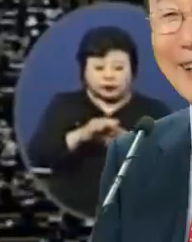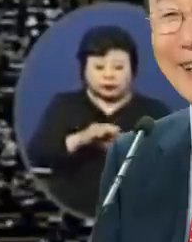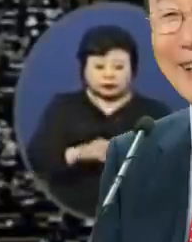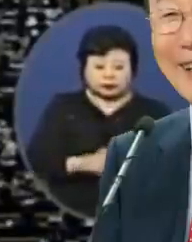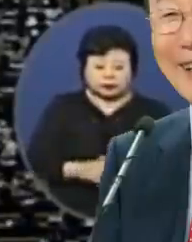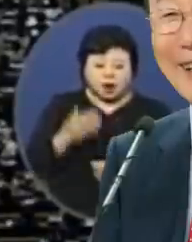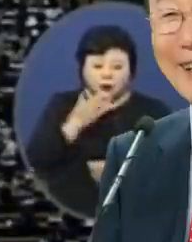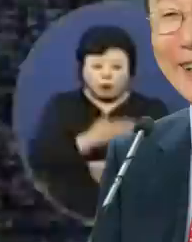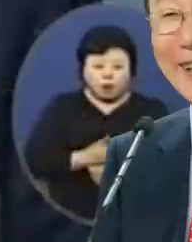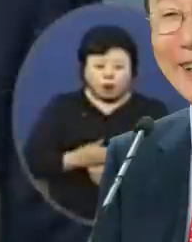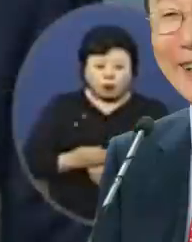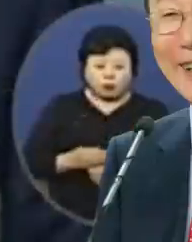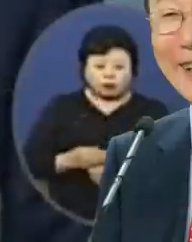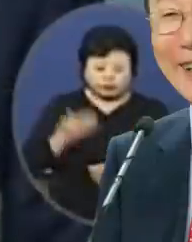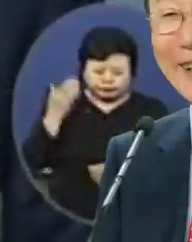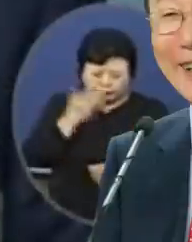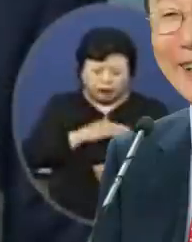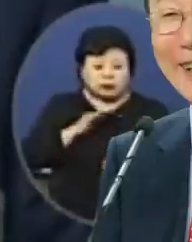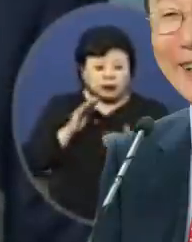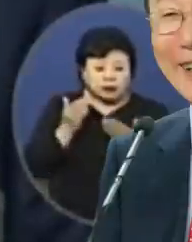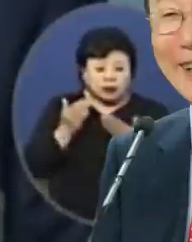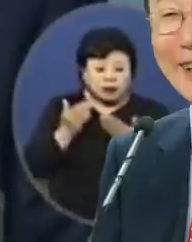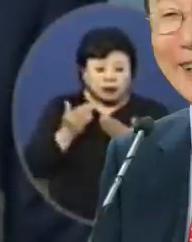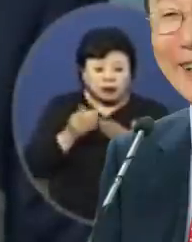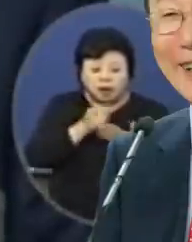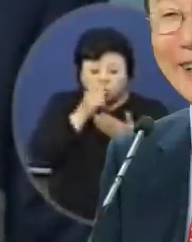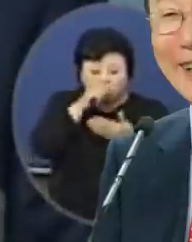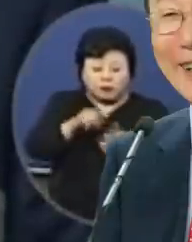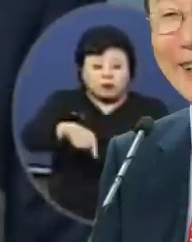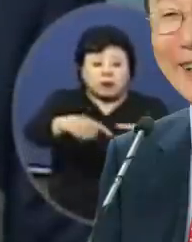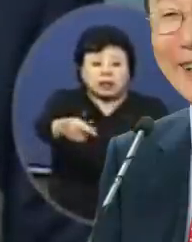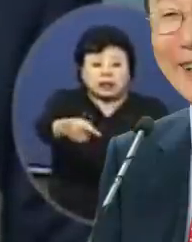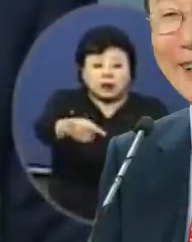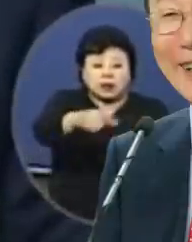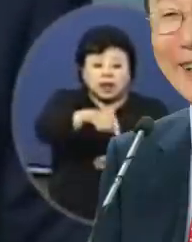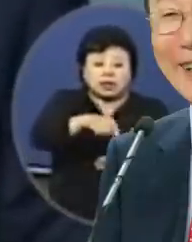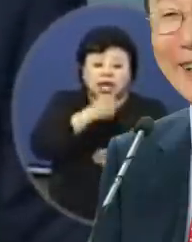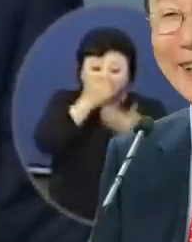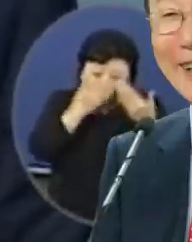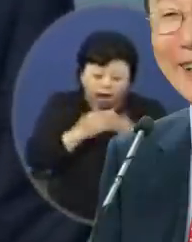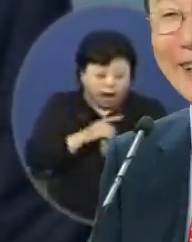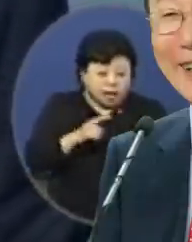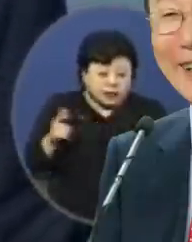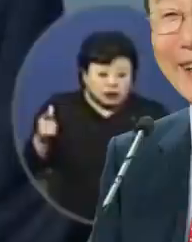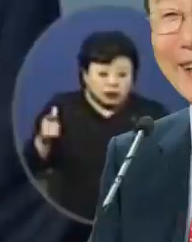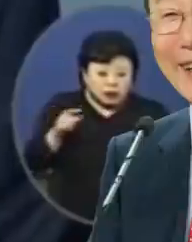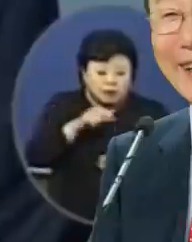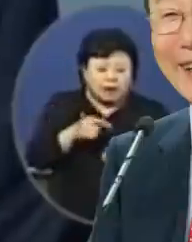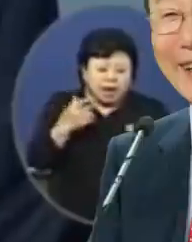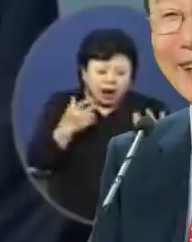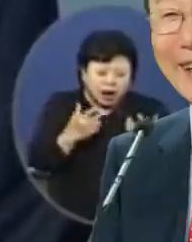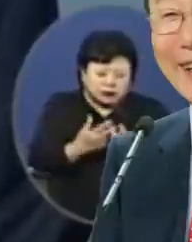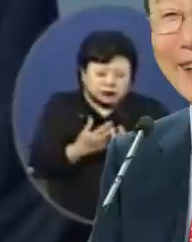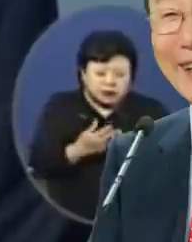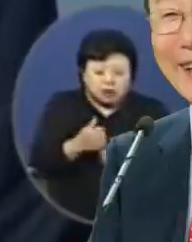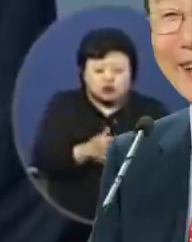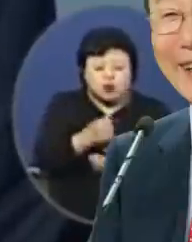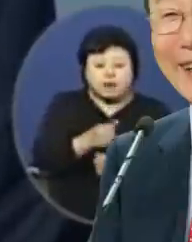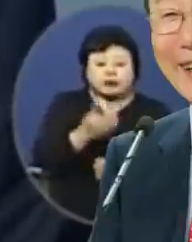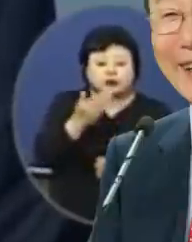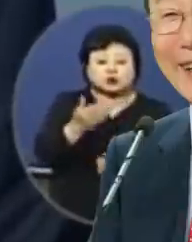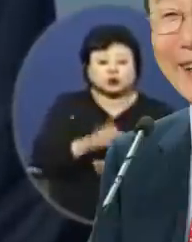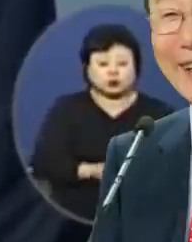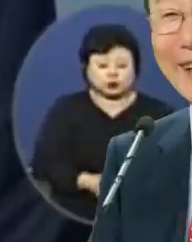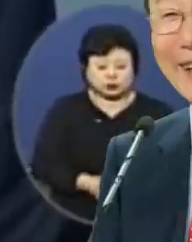절대로 몸이 정결한 몸이 되어서 교도소 밖에 있지 안에 있지 않습니다. 마음에 가득한 것이 그 운명을 만들어가는